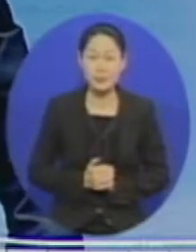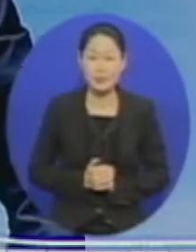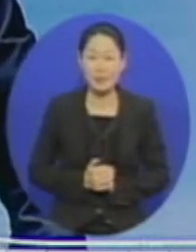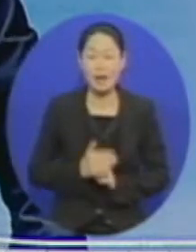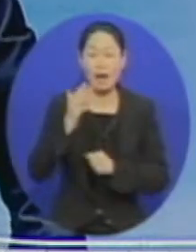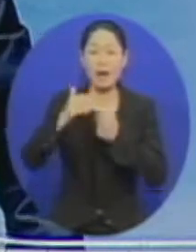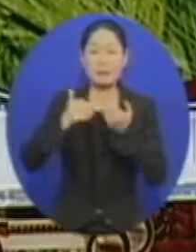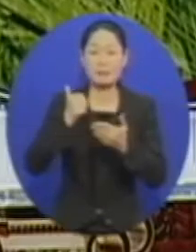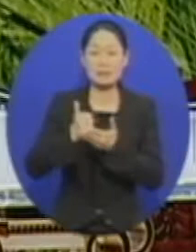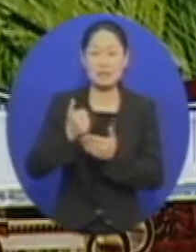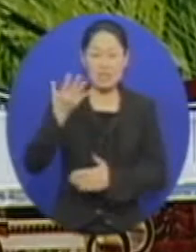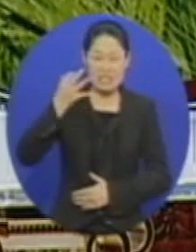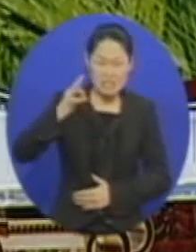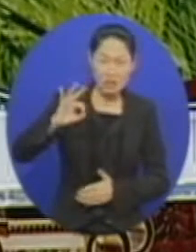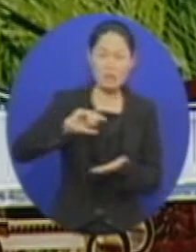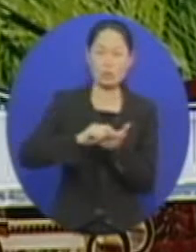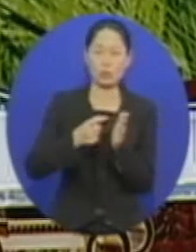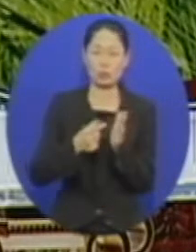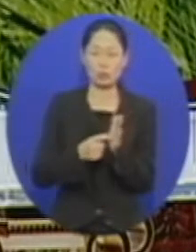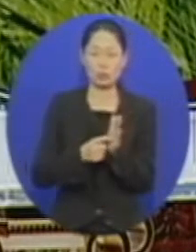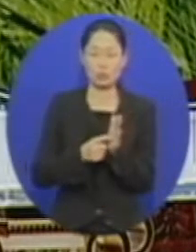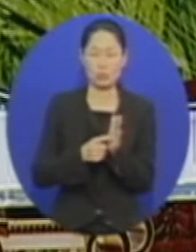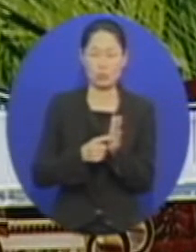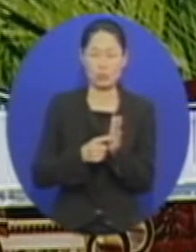하나님께서도 인정 하실 만큼